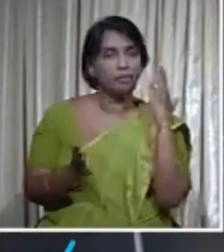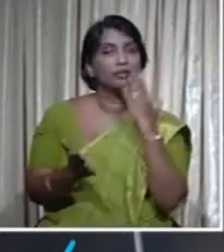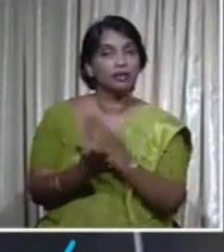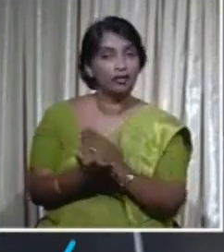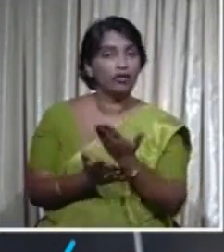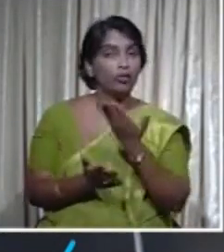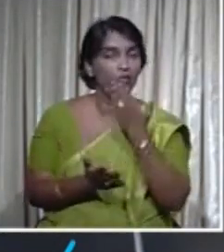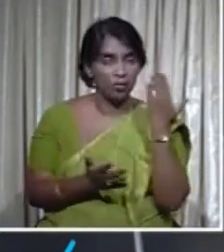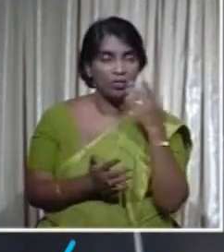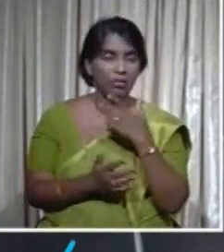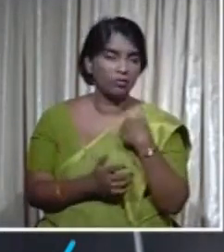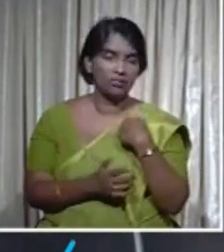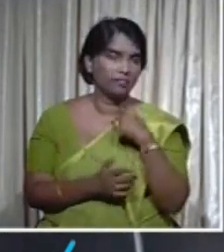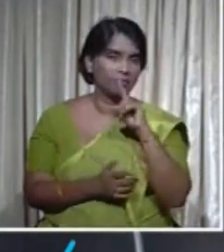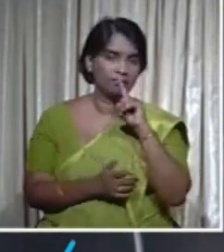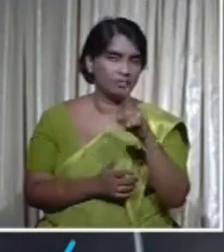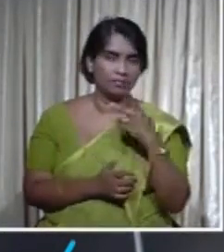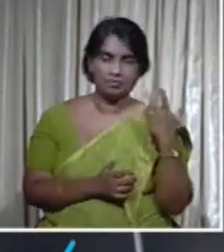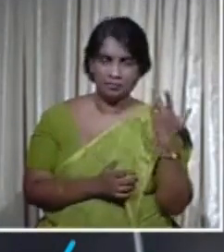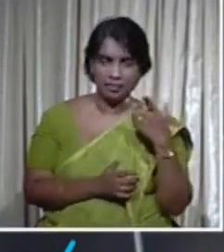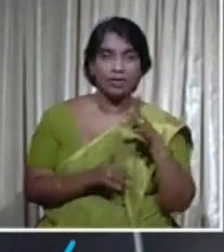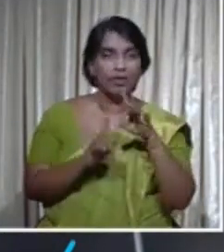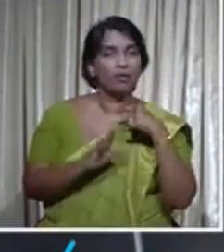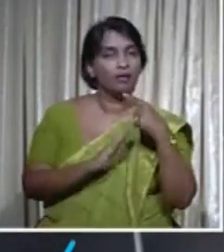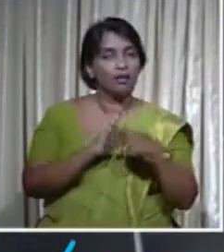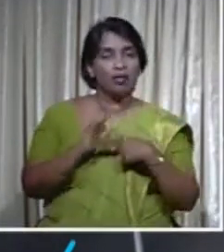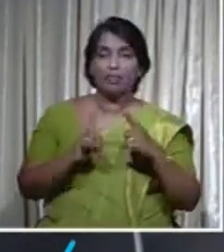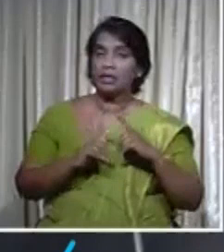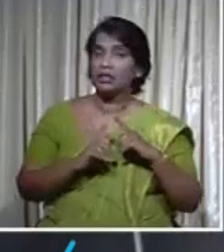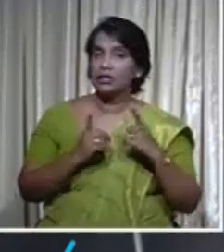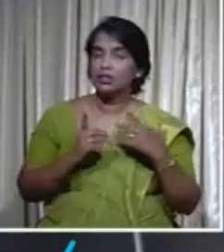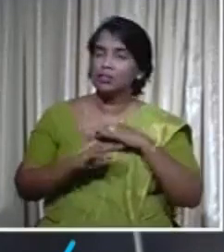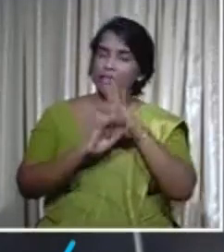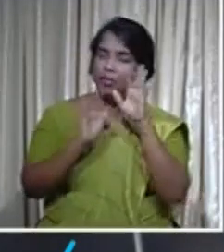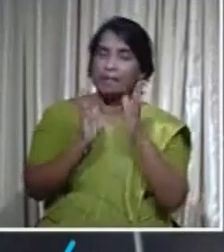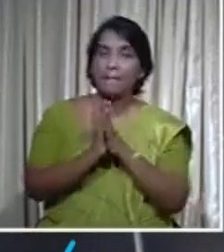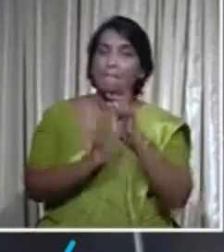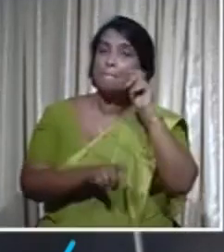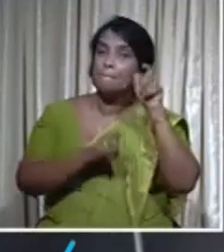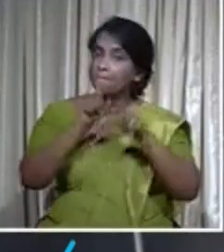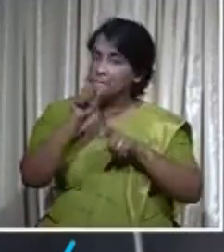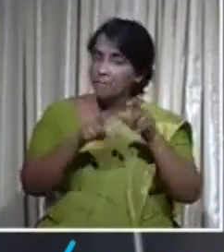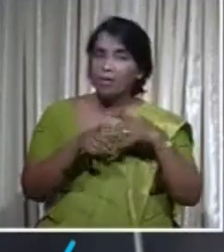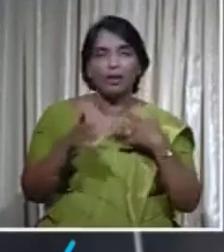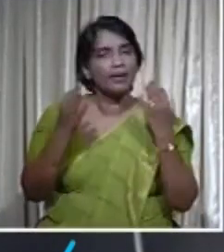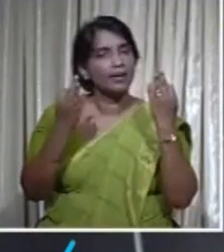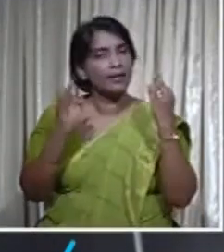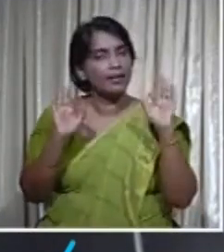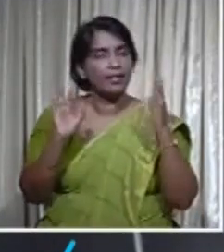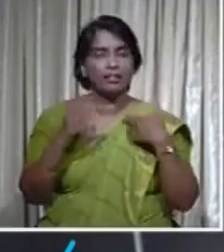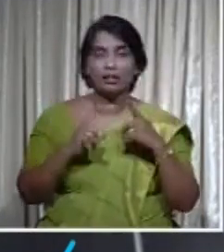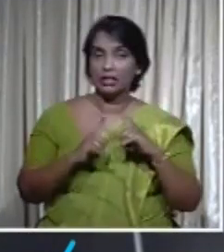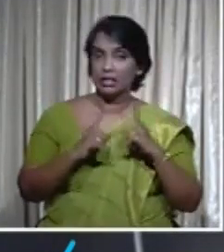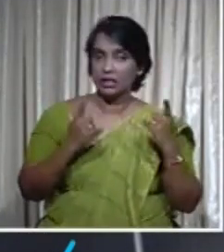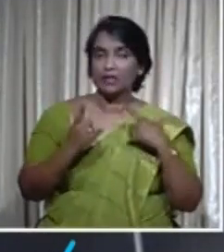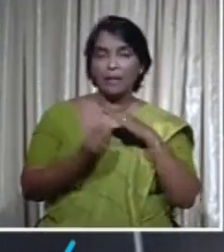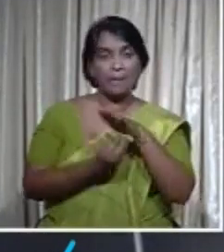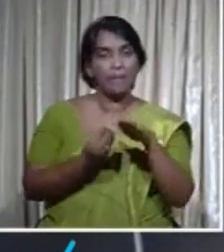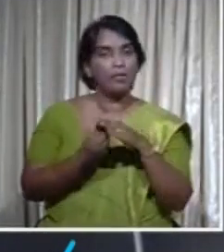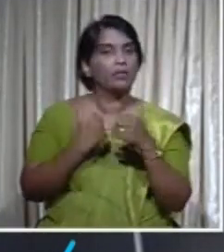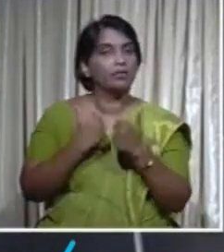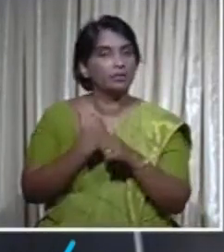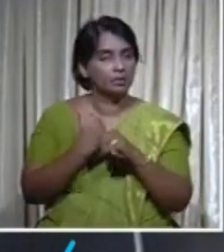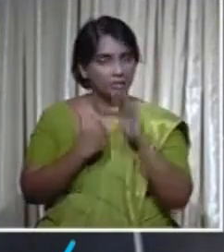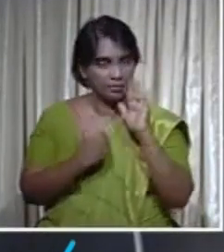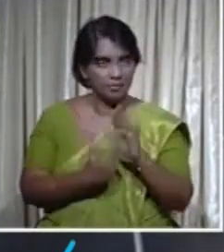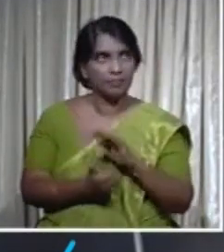இந்த நாட்டிலே வாழுகின்ற அத்தனை இனமும் ஒரு சுதந்திரமாக வாழுகின்ற வாய்ப்பை ஏற்படுத்த வேண்டும் ஆகவே இந்த அரசு இந்த